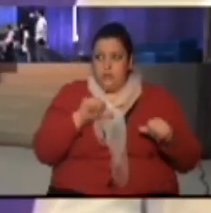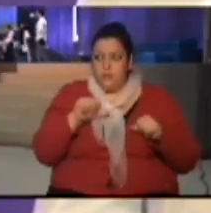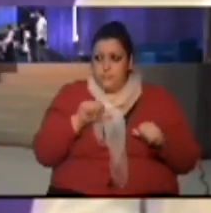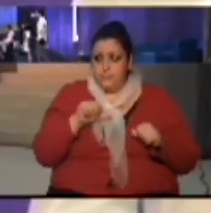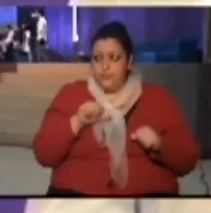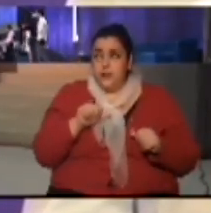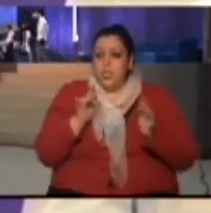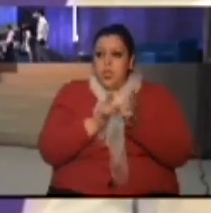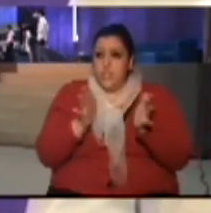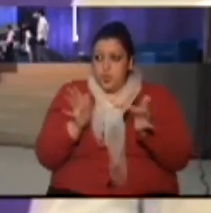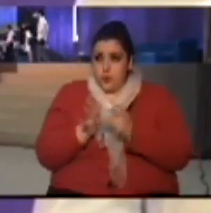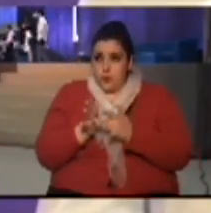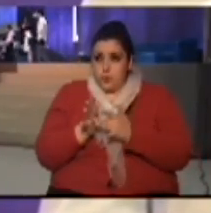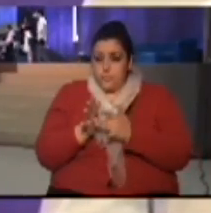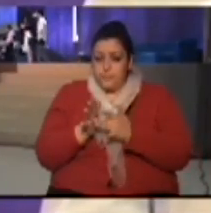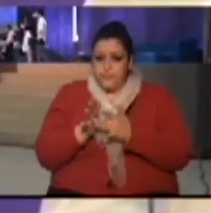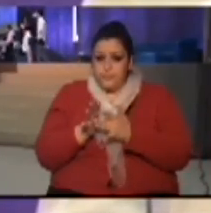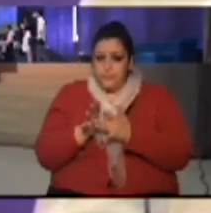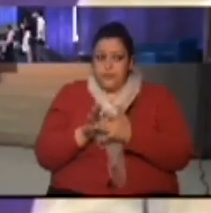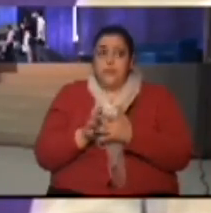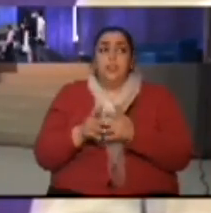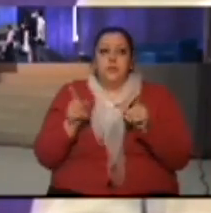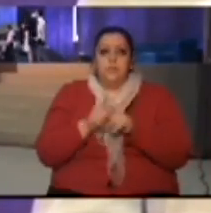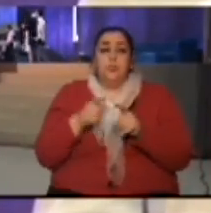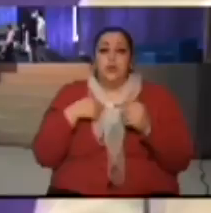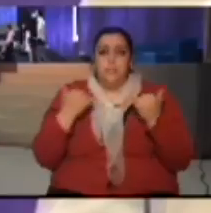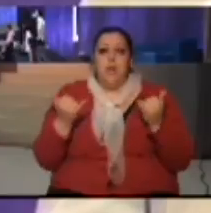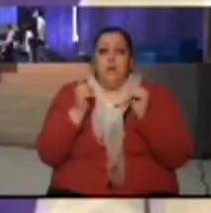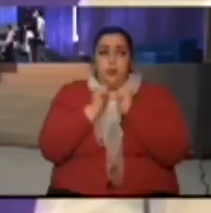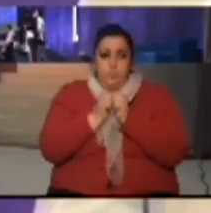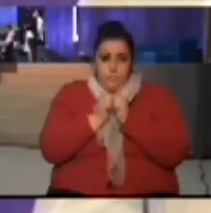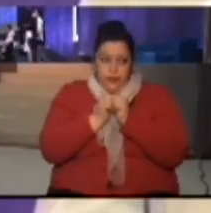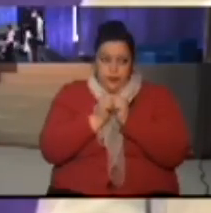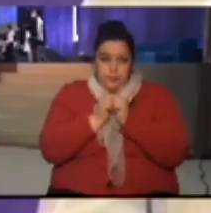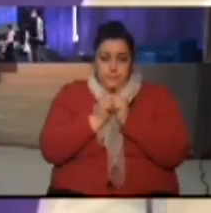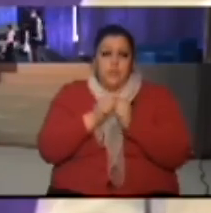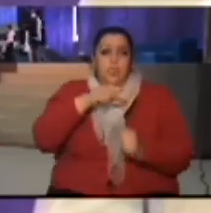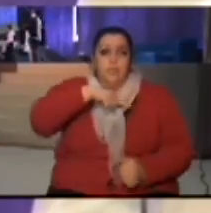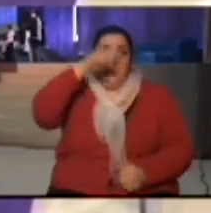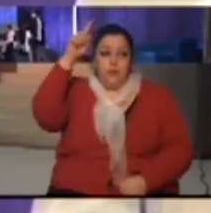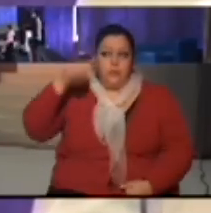Հիսուս, նույնպես հավատում եմ, որ Գողգոցյան խաչի վրա